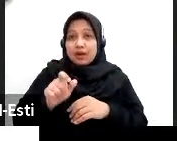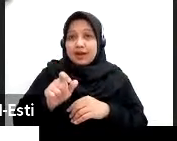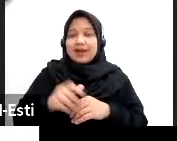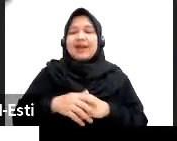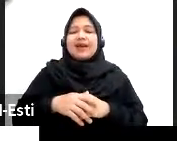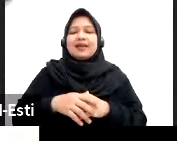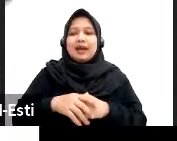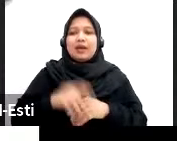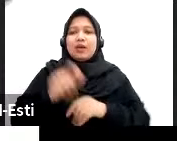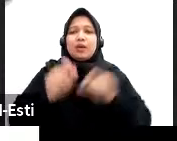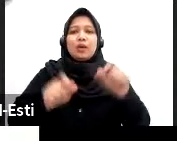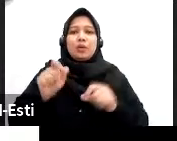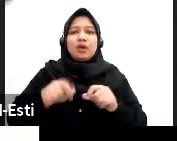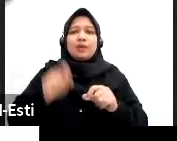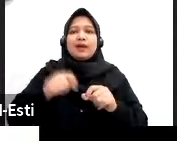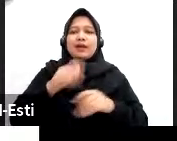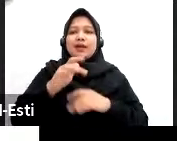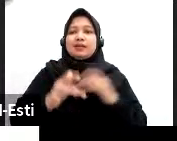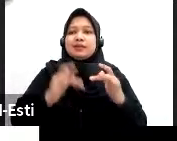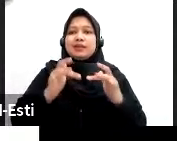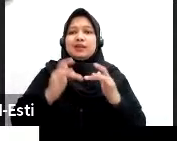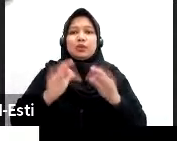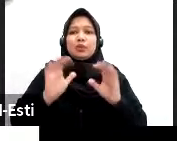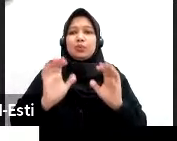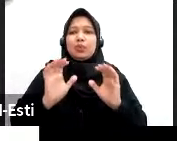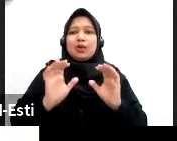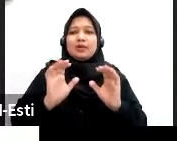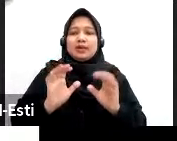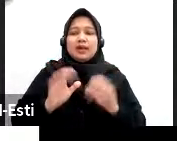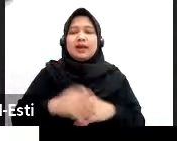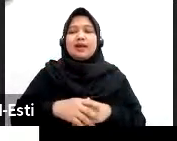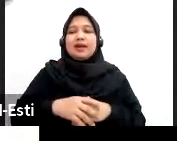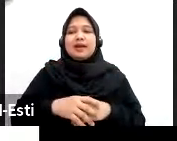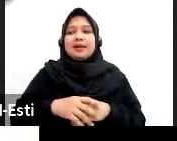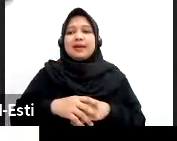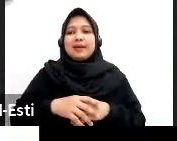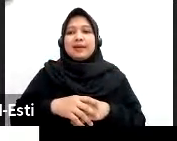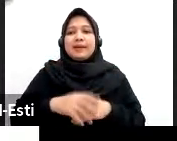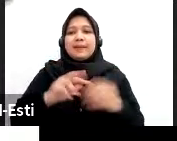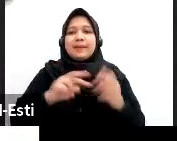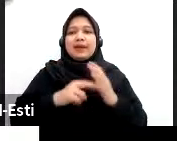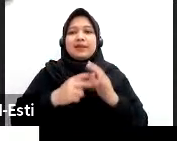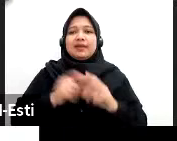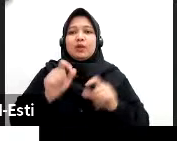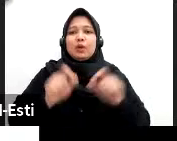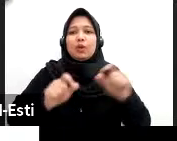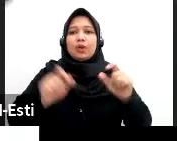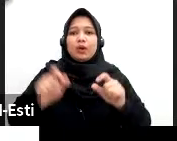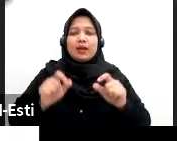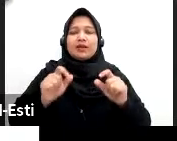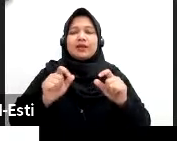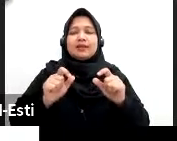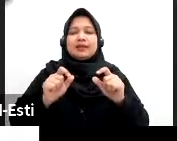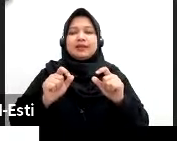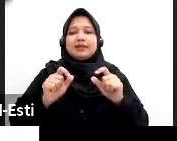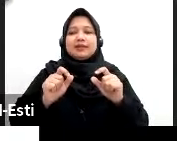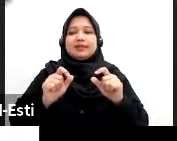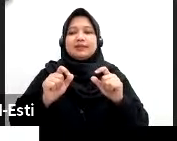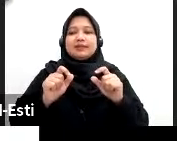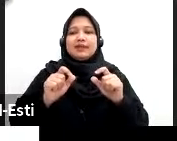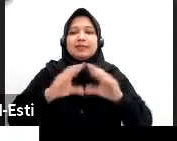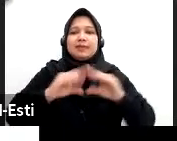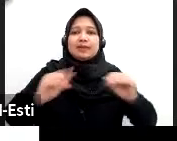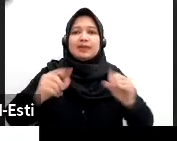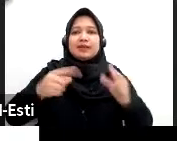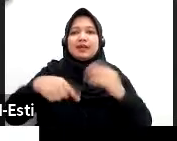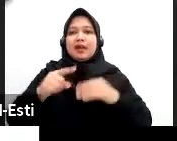pengguna internet juga dan juga semakin banyak orang yang mencari mencari penghidupan dari teknologi ekonomi digital